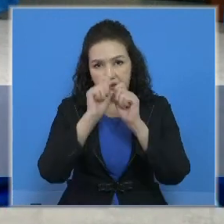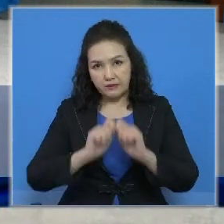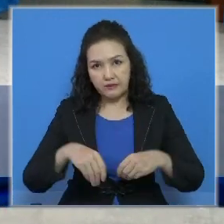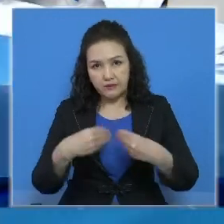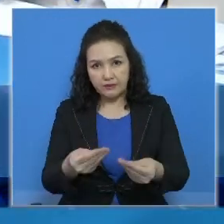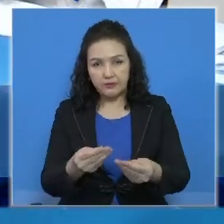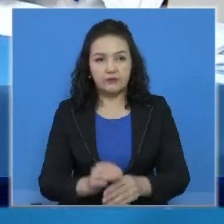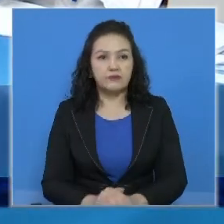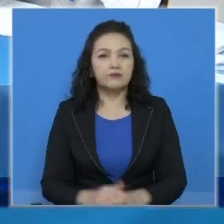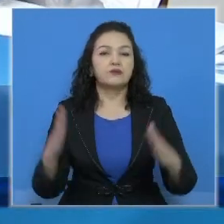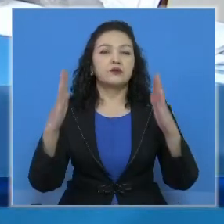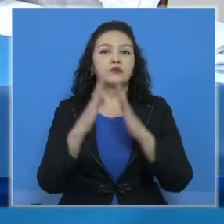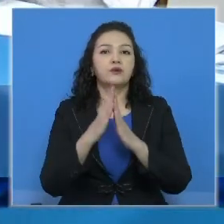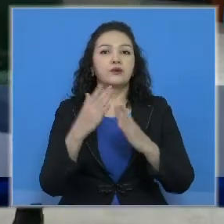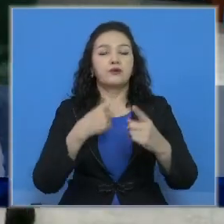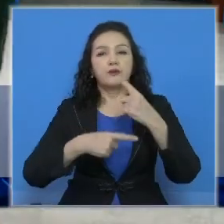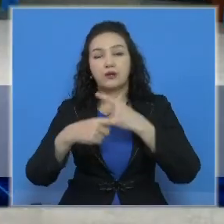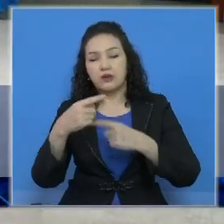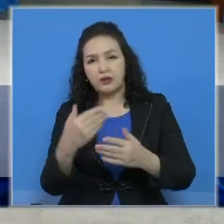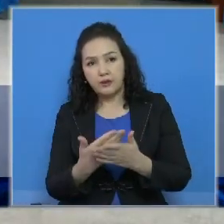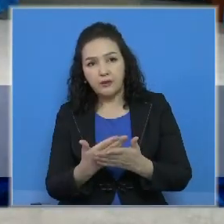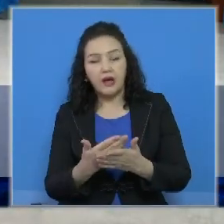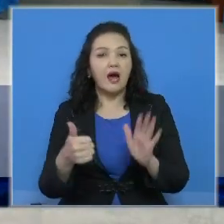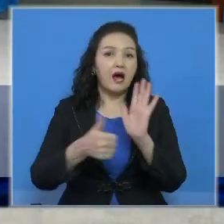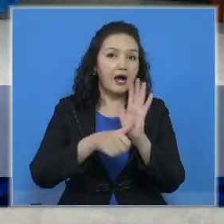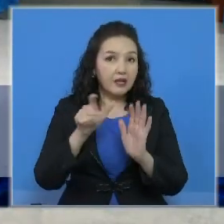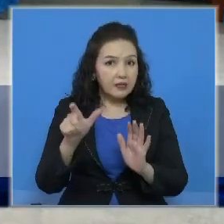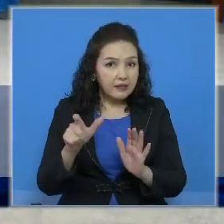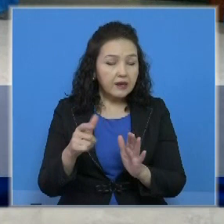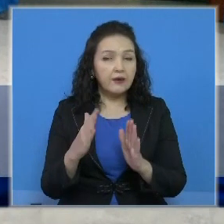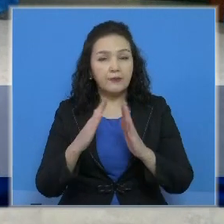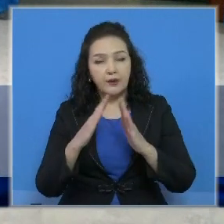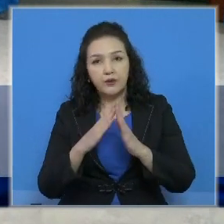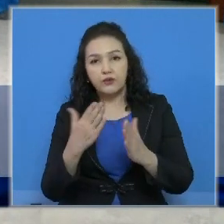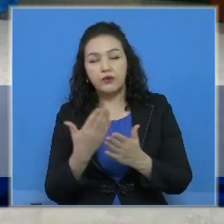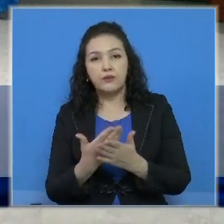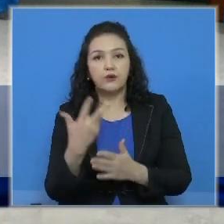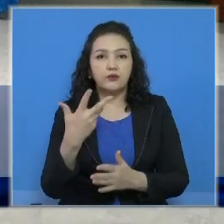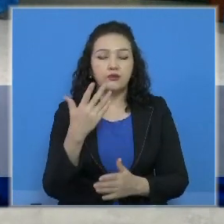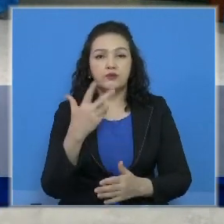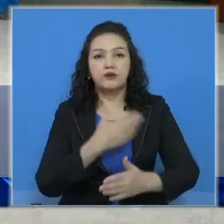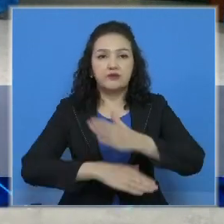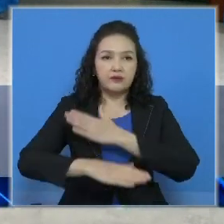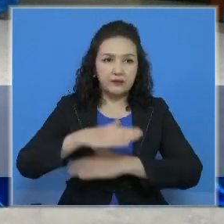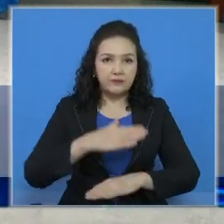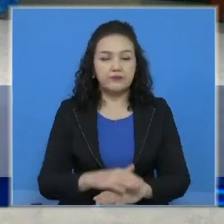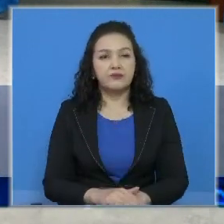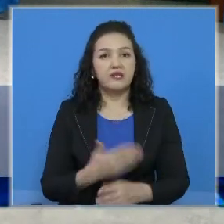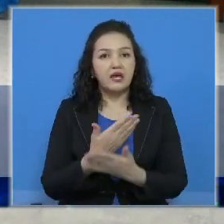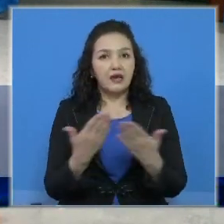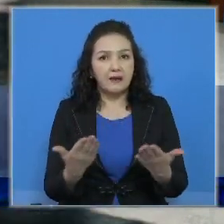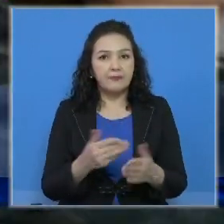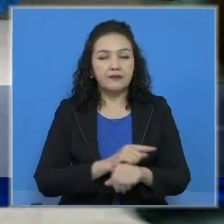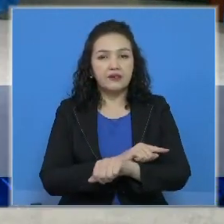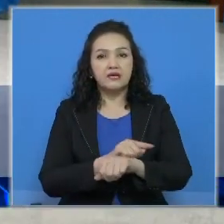sipatlarımızı tabısladık. Üyge, perinosunu üyge bıratın 6 adam, sonun içinde 3'ye indivalid. Ralpa olarga endi